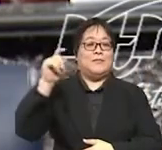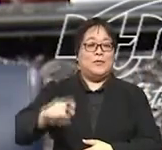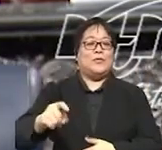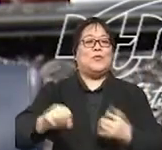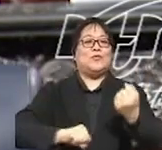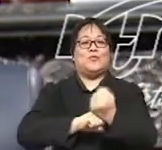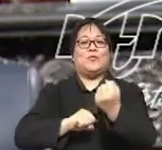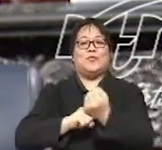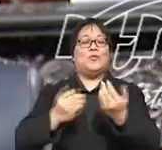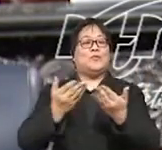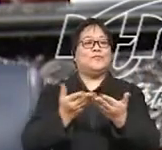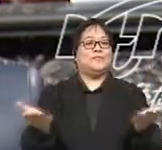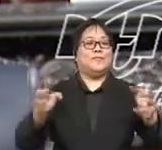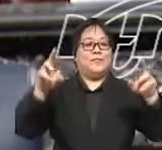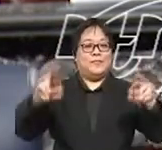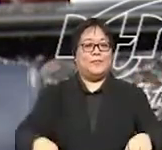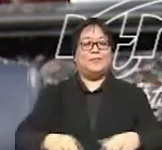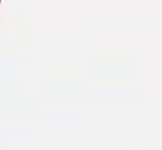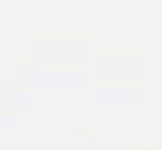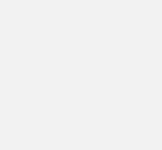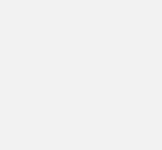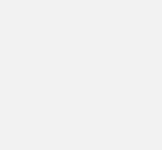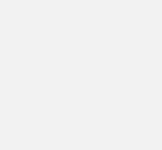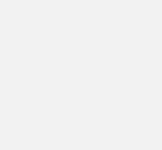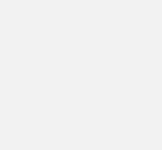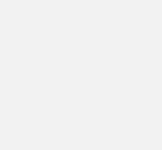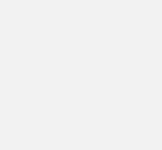mendapat sokongan kepada seluruh rakyat kita